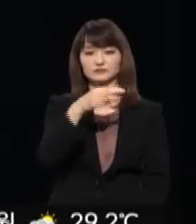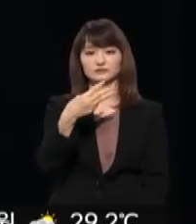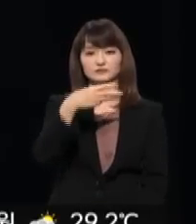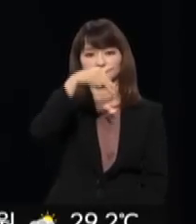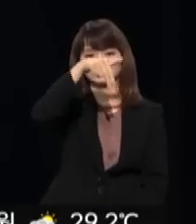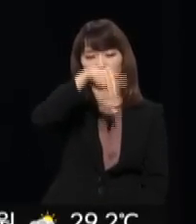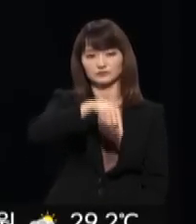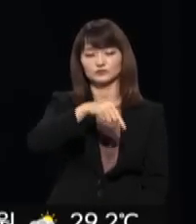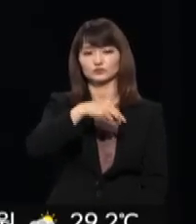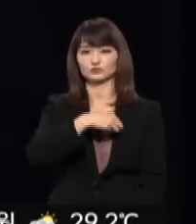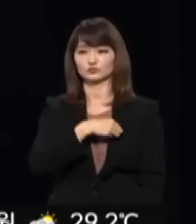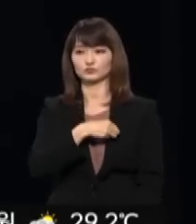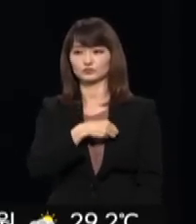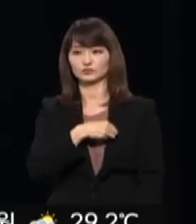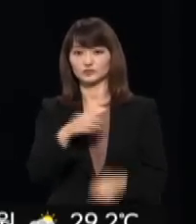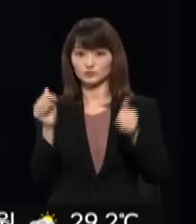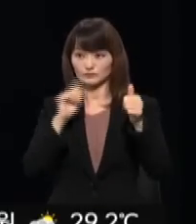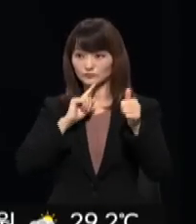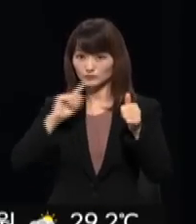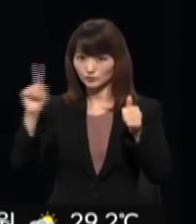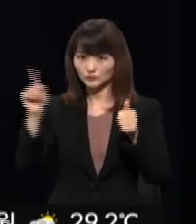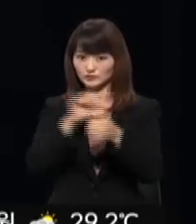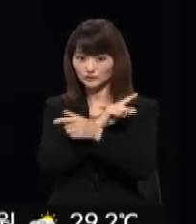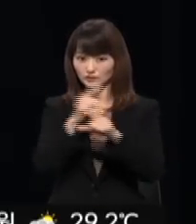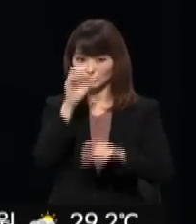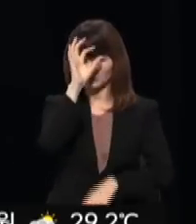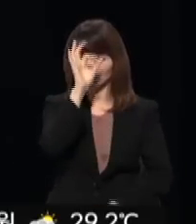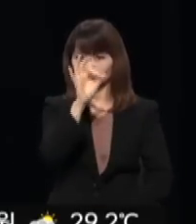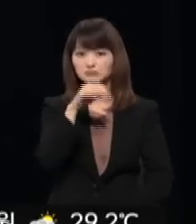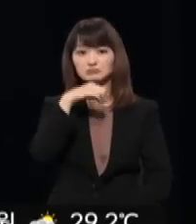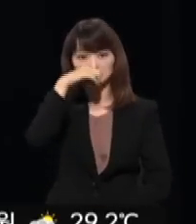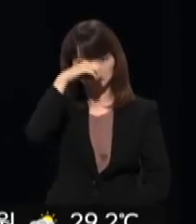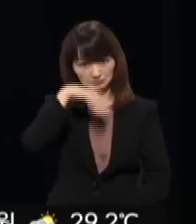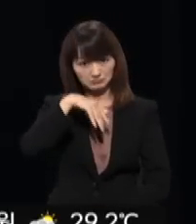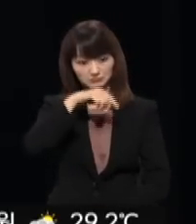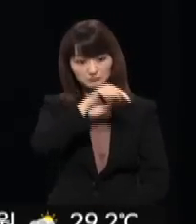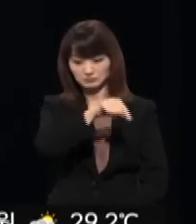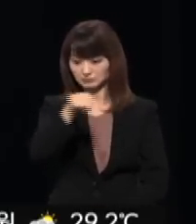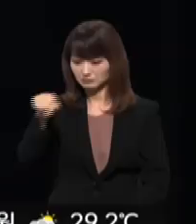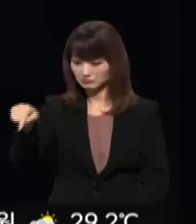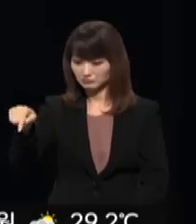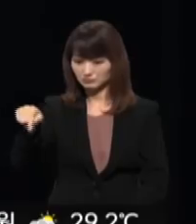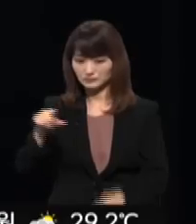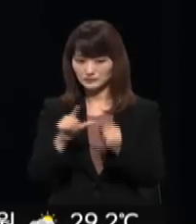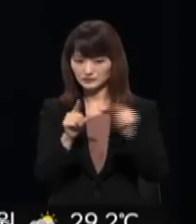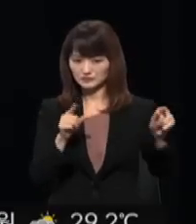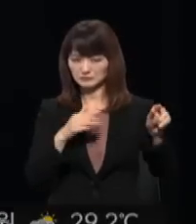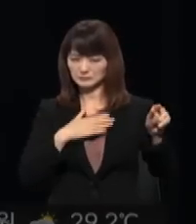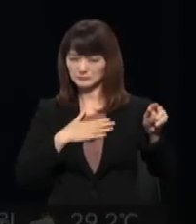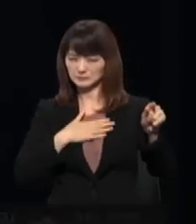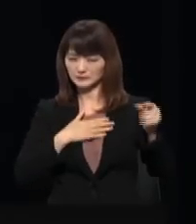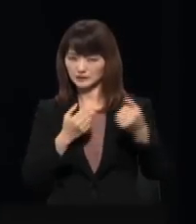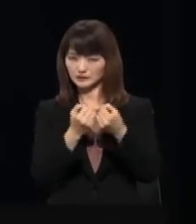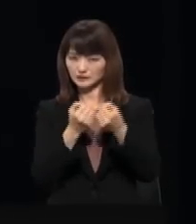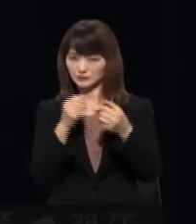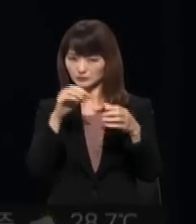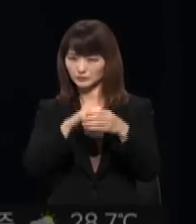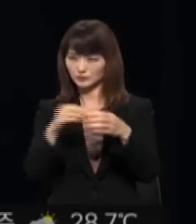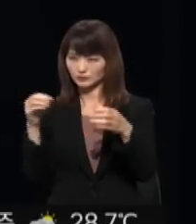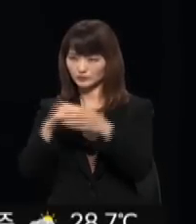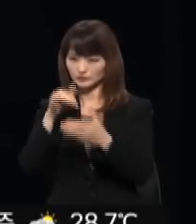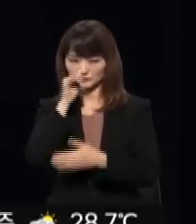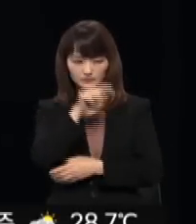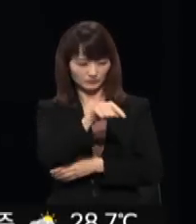중에 한 명인 이철균의 소송이나 여러 가지를 보면 그냥 양측 다 일부는 감정 싸움이 들어가 있는 거 아닌가 너